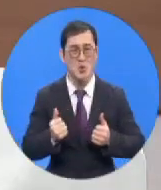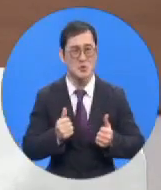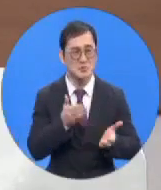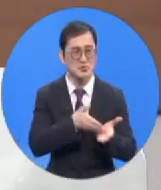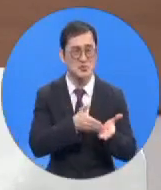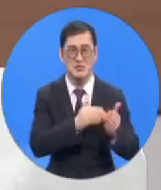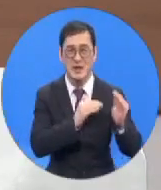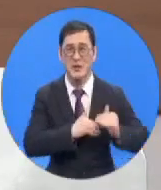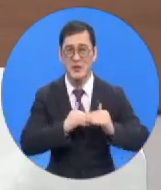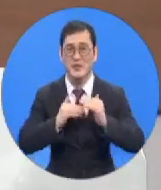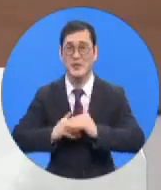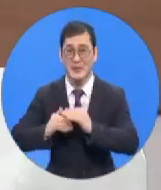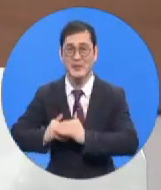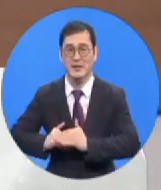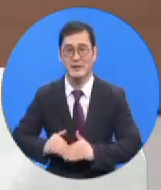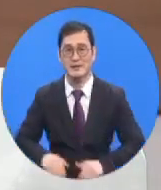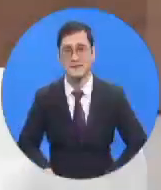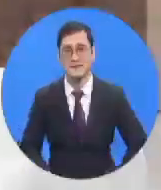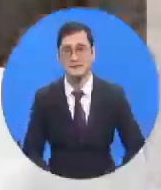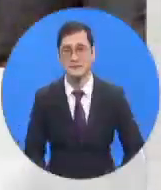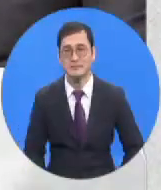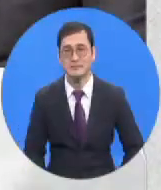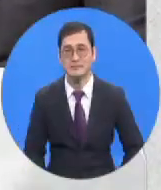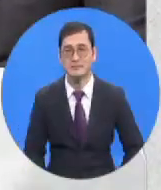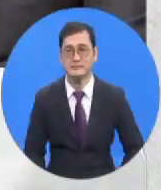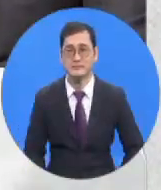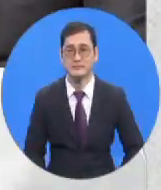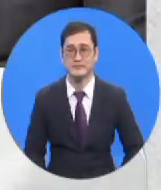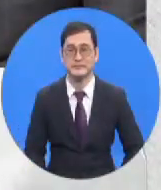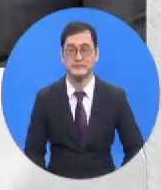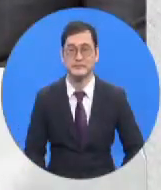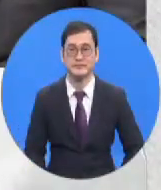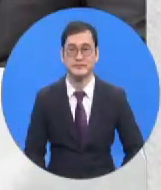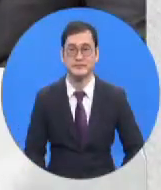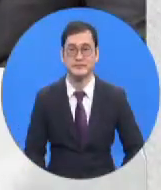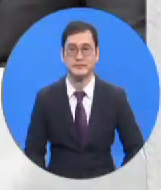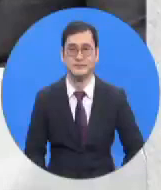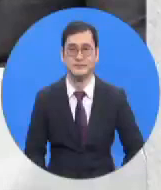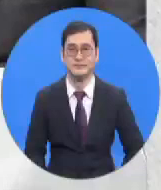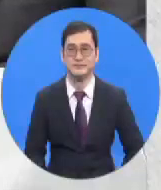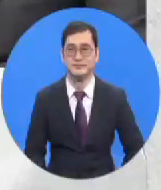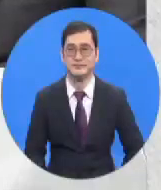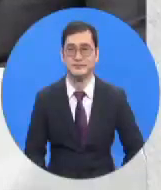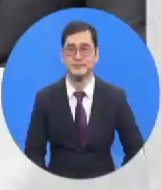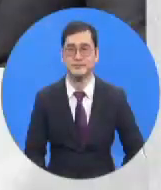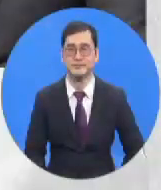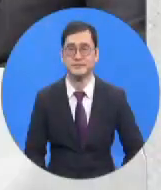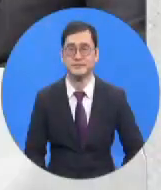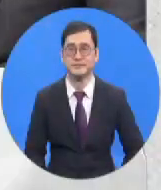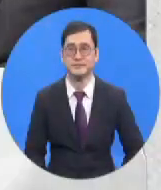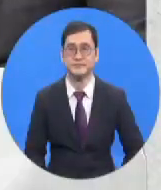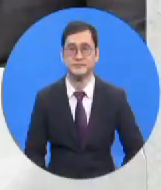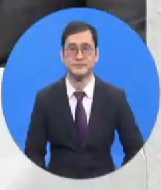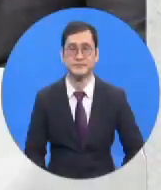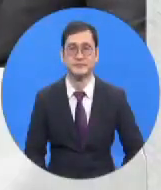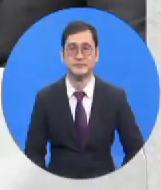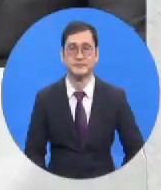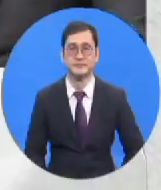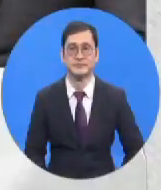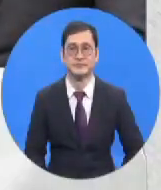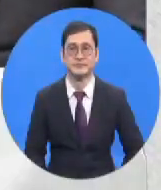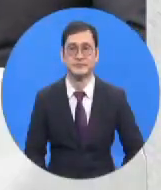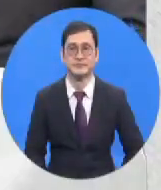그러네요. 있다고 생각해요. 예. 그중에 이 부분이 제일 좀 어떻게 보면 그로테스크하다는 표현이 맞을지 모르겠는데